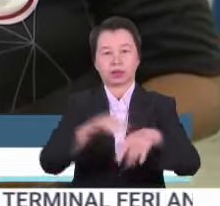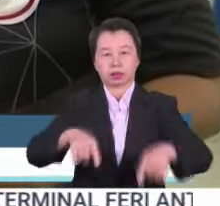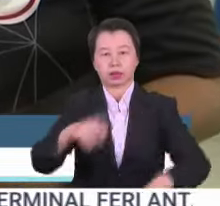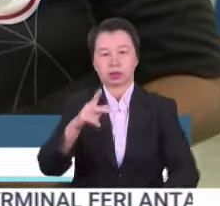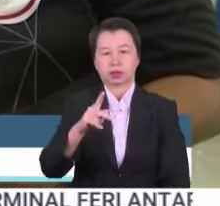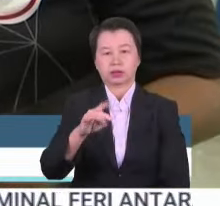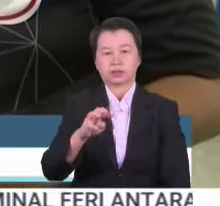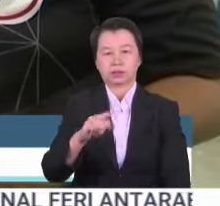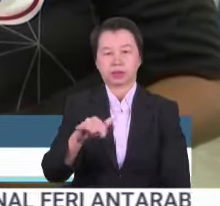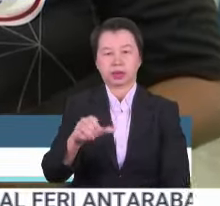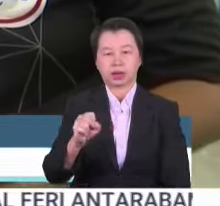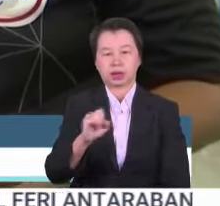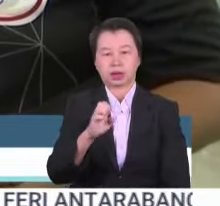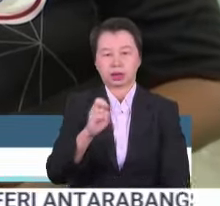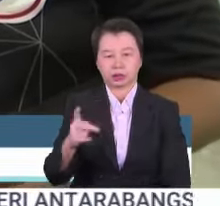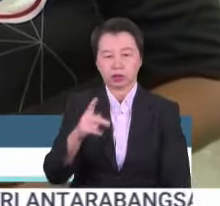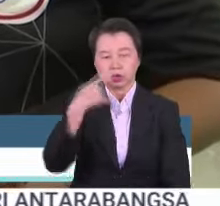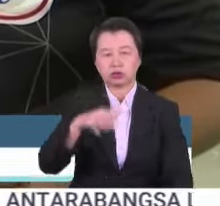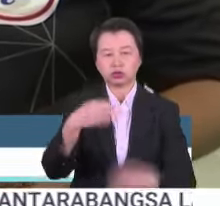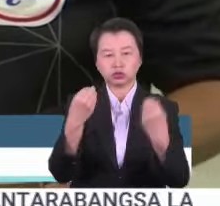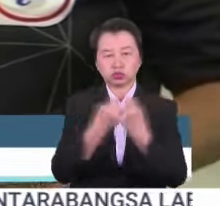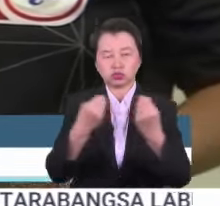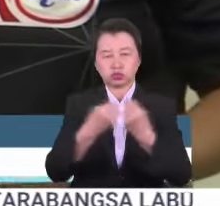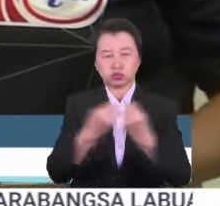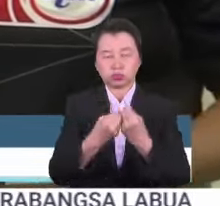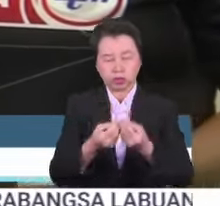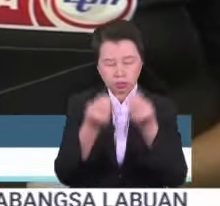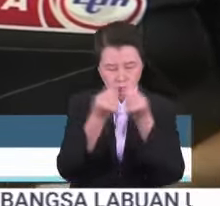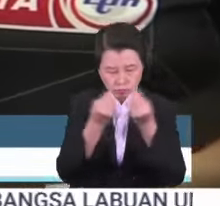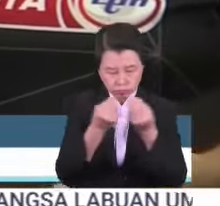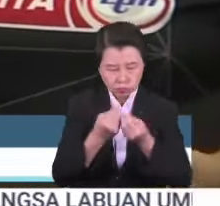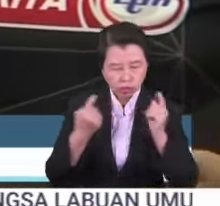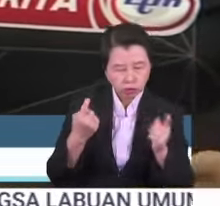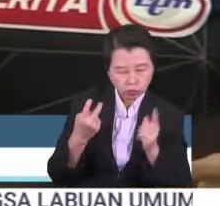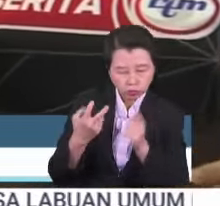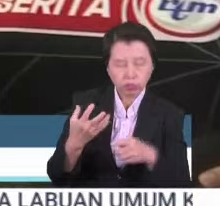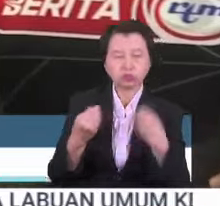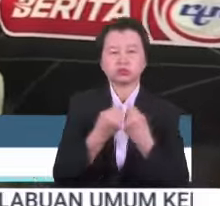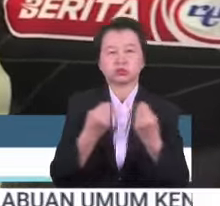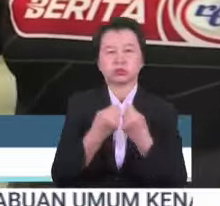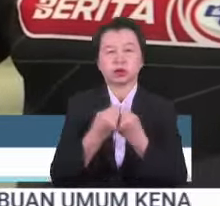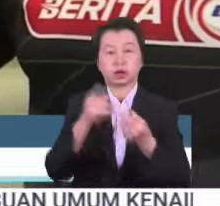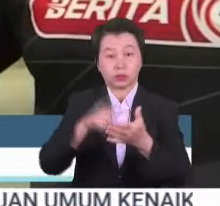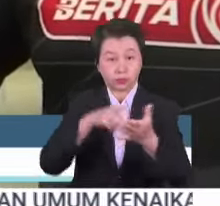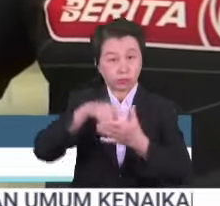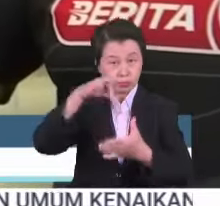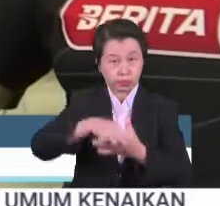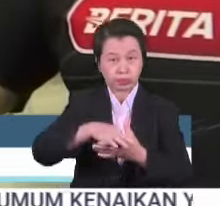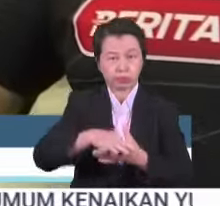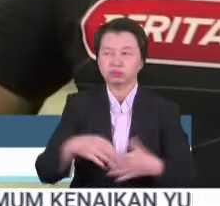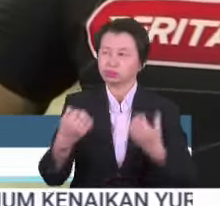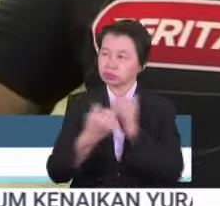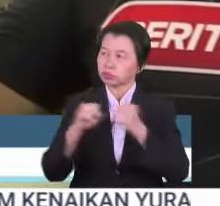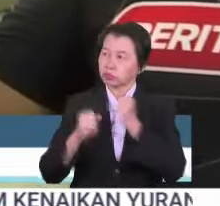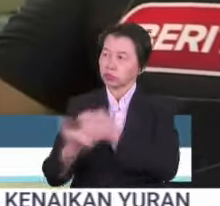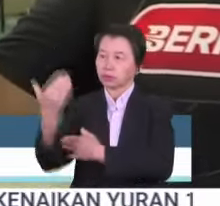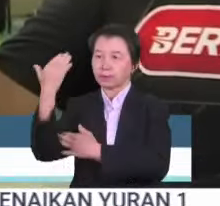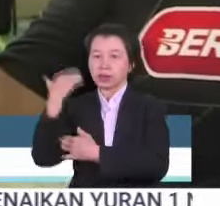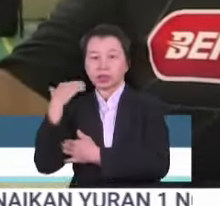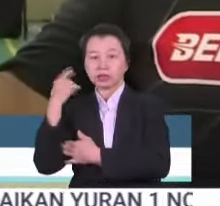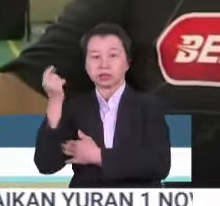ini untuk Pusat Penjumlahan Rasmi Undi. Dan persiapan yang kita buat sepanjang pagi tadi